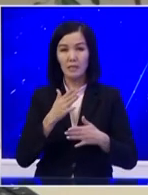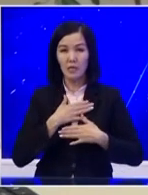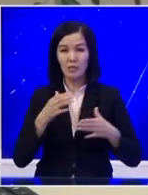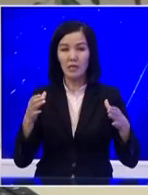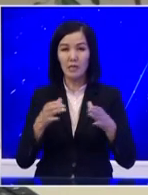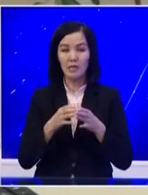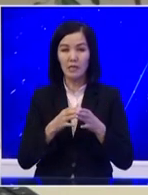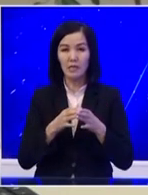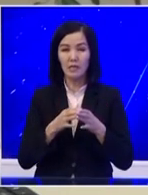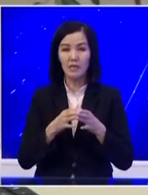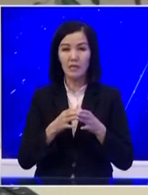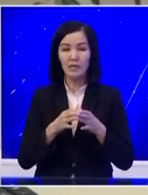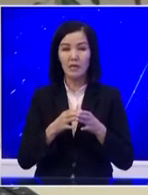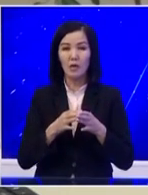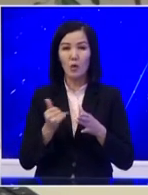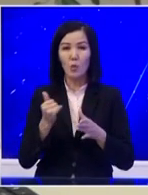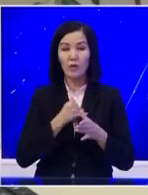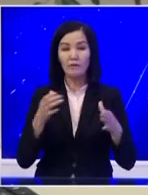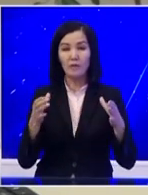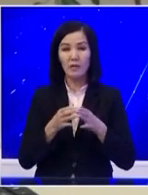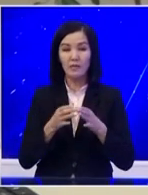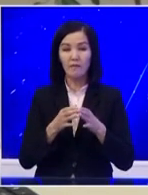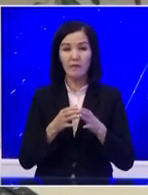ассамблея народа Казахстана, потому что у нас